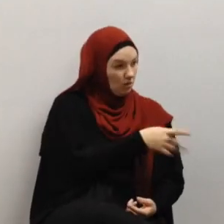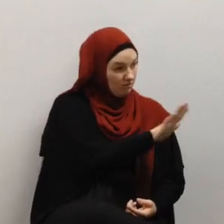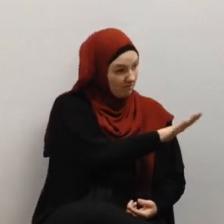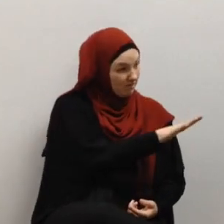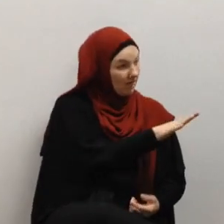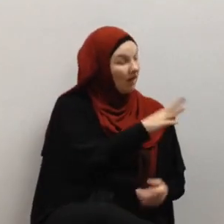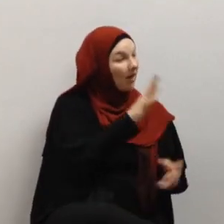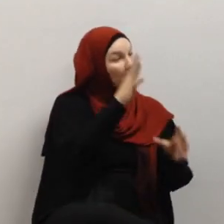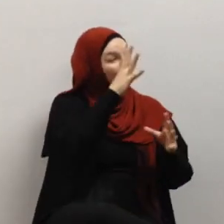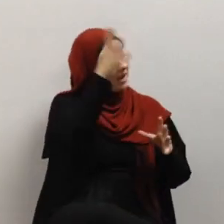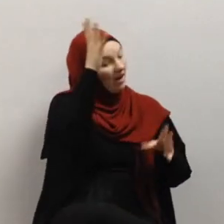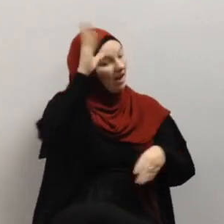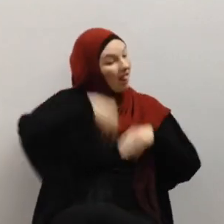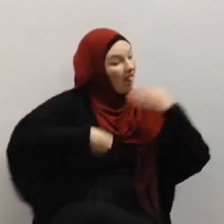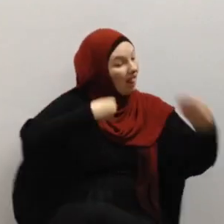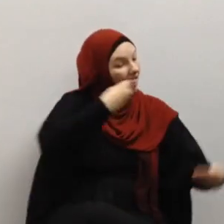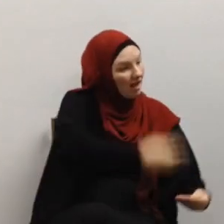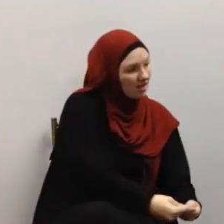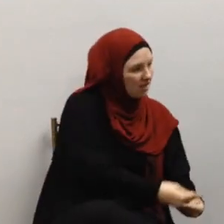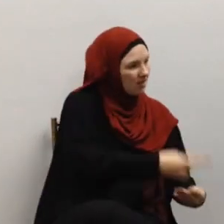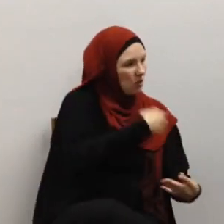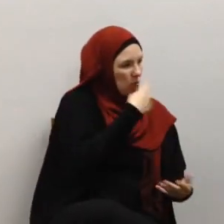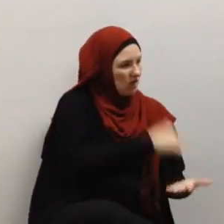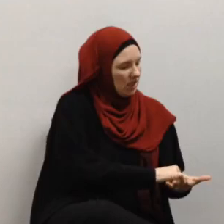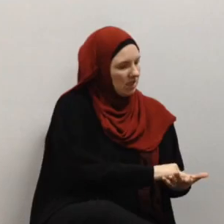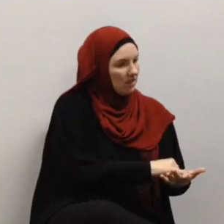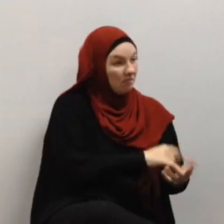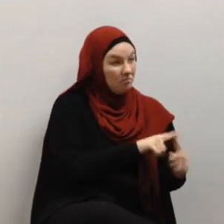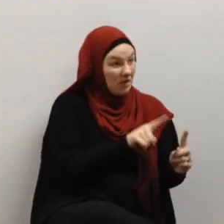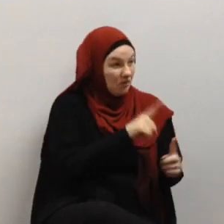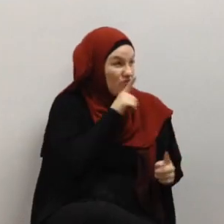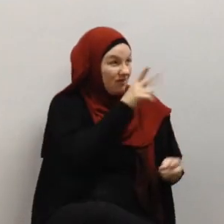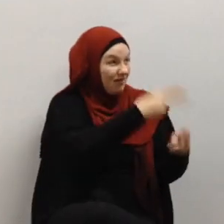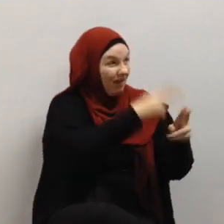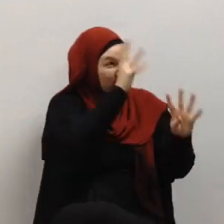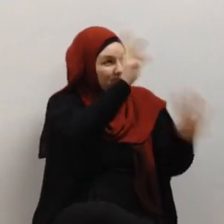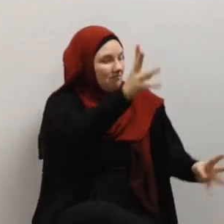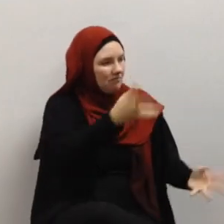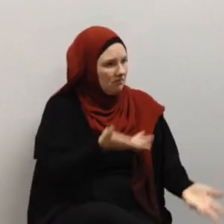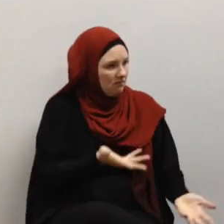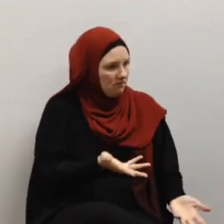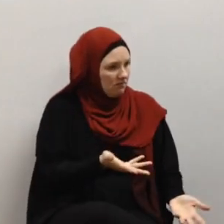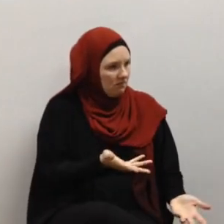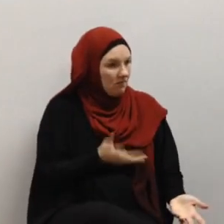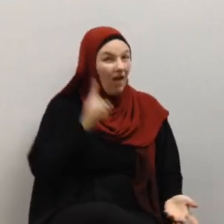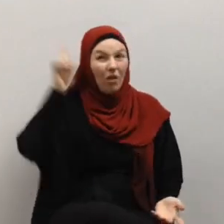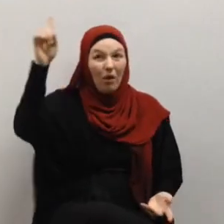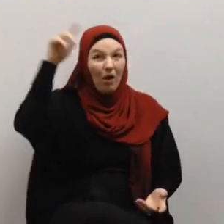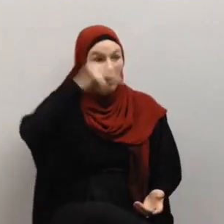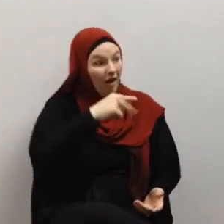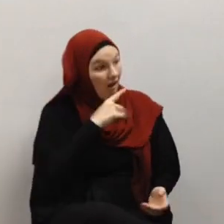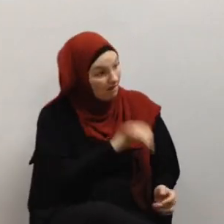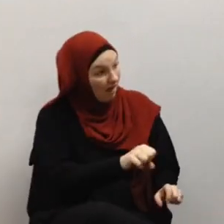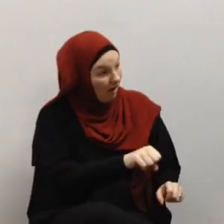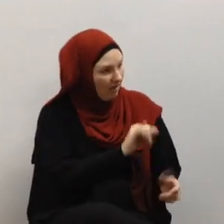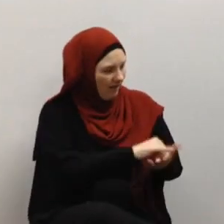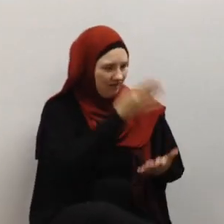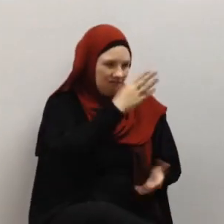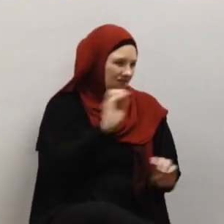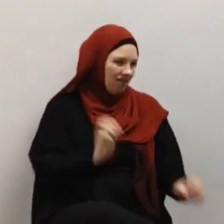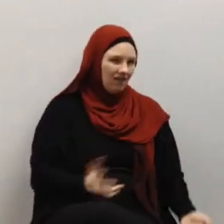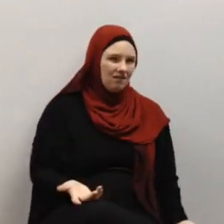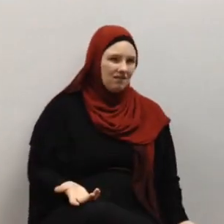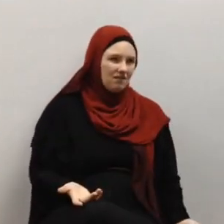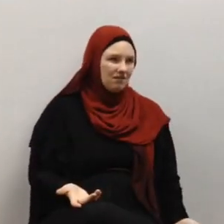have no existence and no value in the sight of Allah subhanahu wa ta'ala. مَا أَنْزَلَ اللَّهُ بِهَا مِنْ